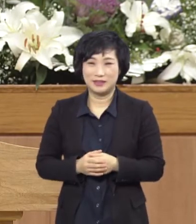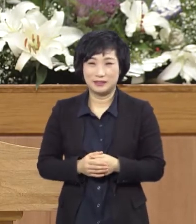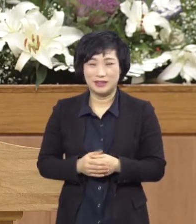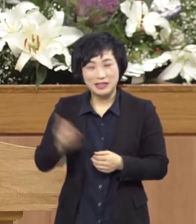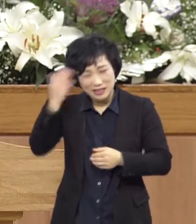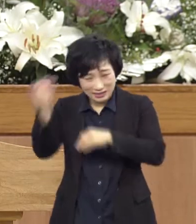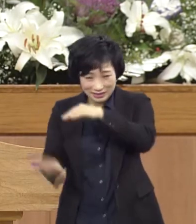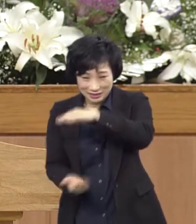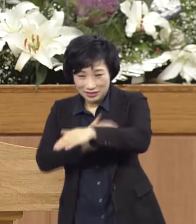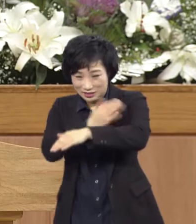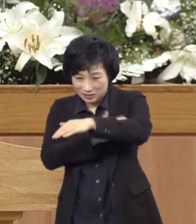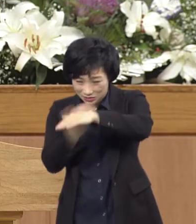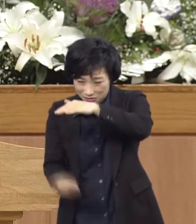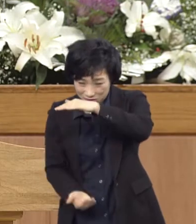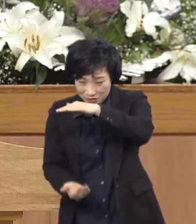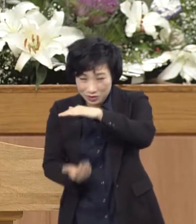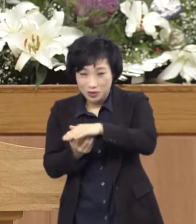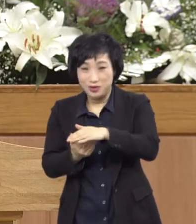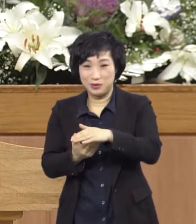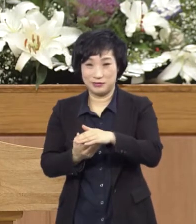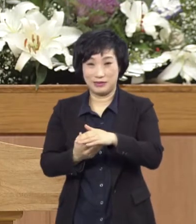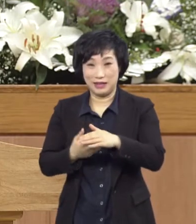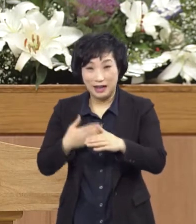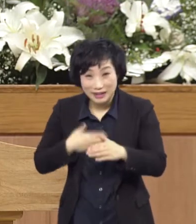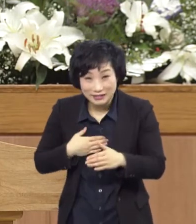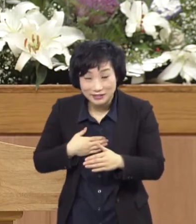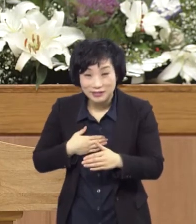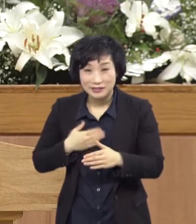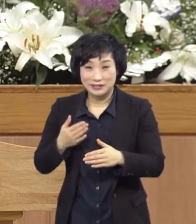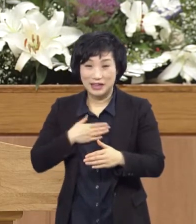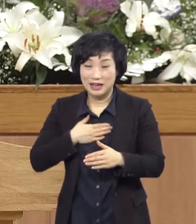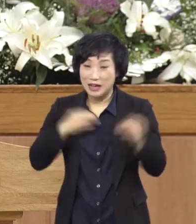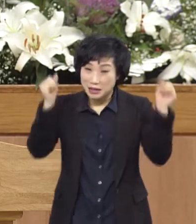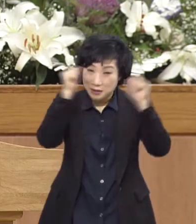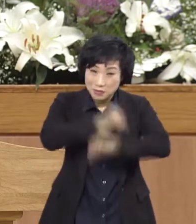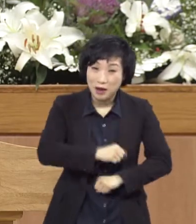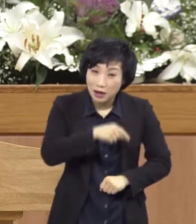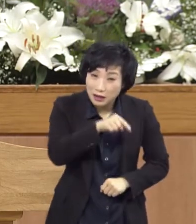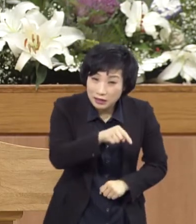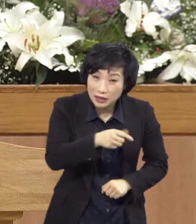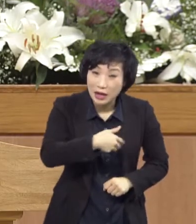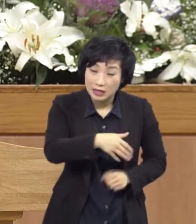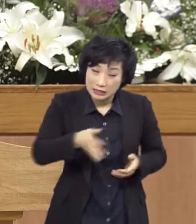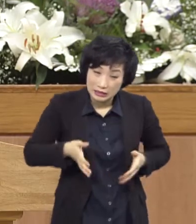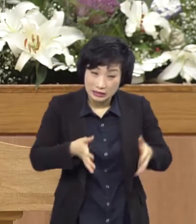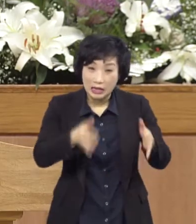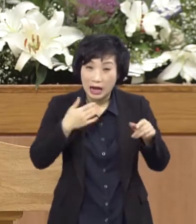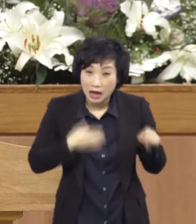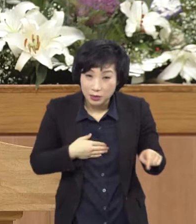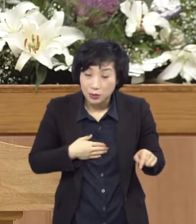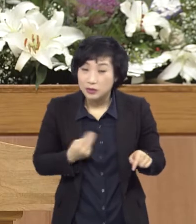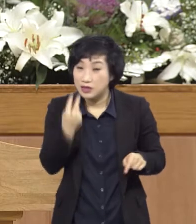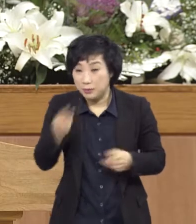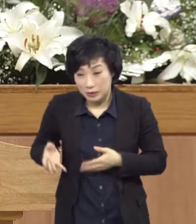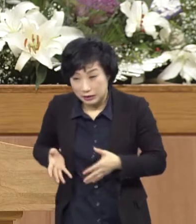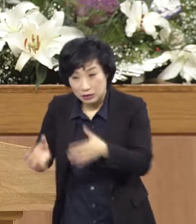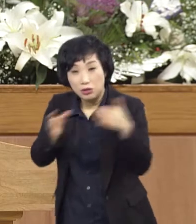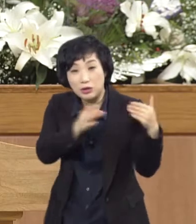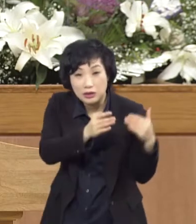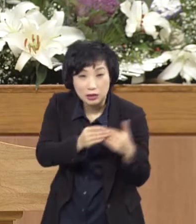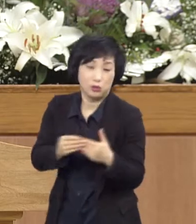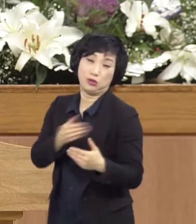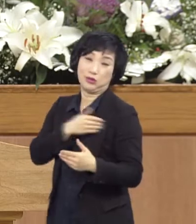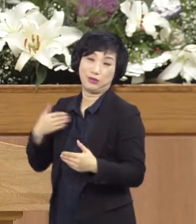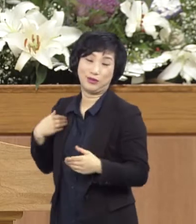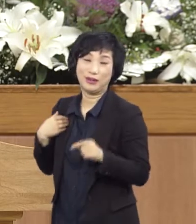전지하시고 전능하신 우리가 멸망으로 가는 길을 알고 생명의 길로